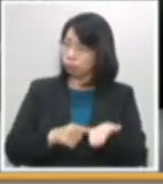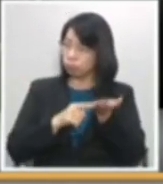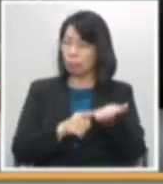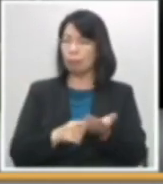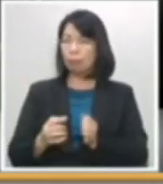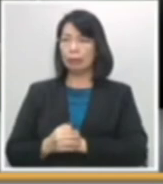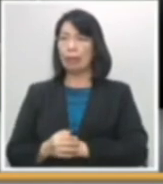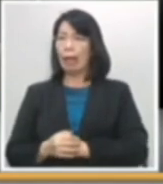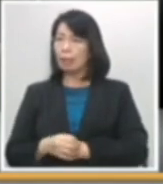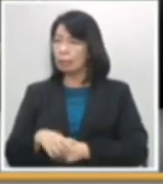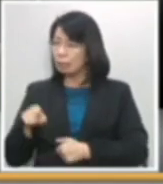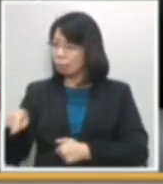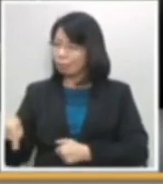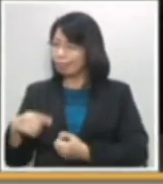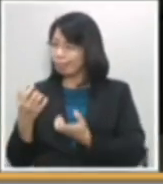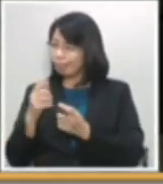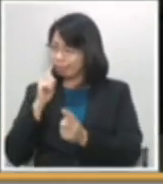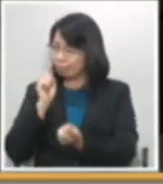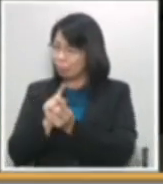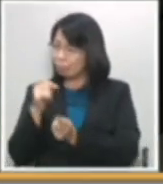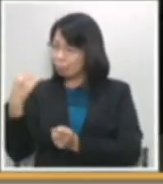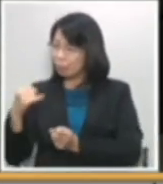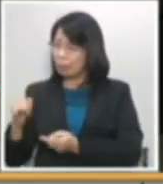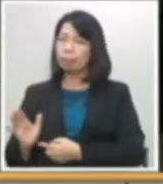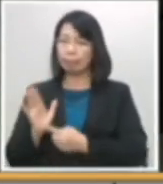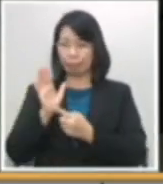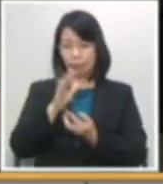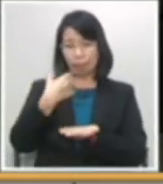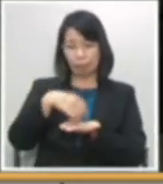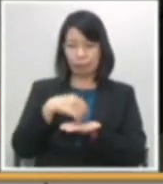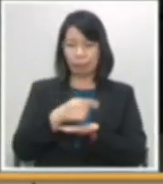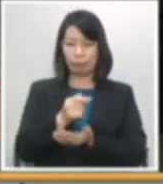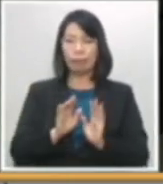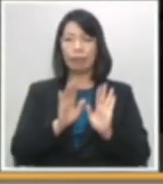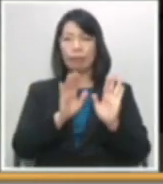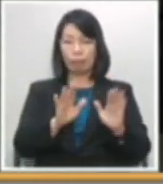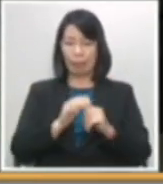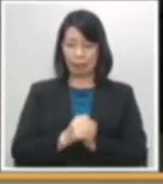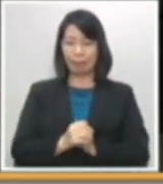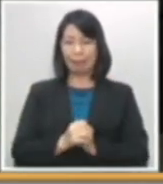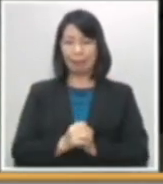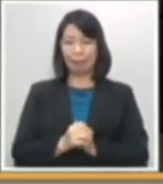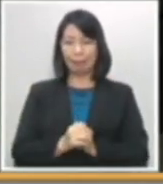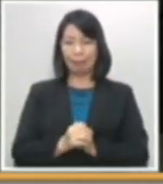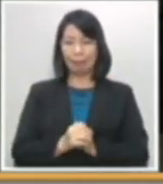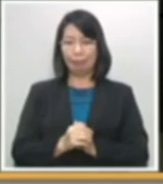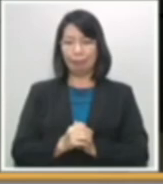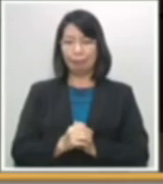ากเพื่อจะให้ท่านได้รับรู้เพราะฉะนั้นวันนี้ขอเรียนฝากท่านประธานไปยังรัฐบาลว่าเราพร้